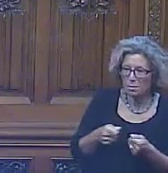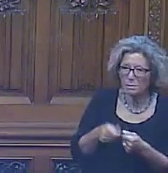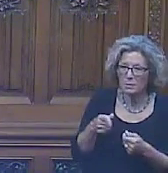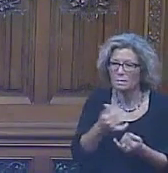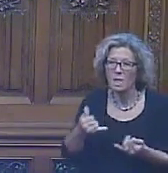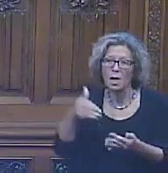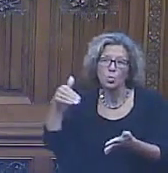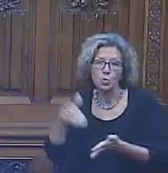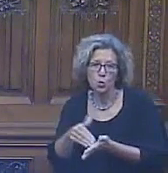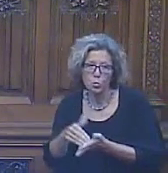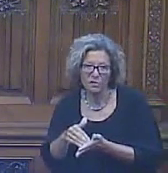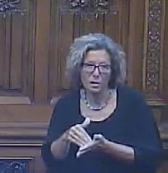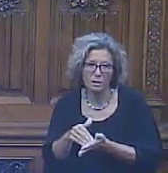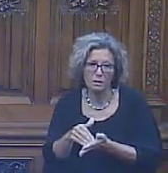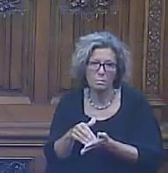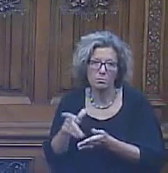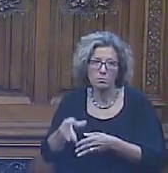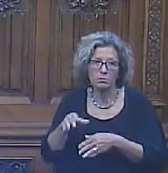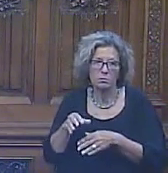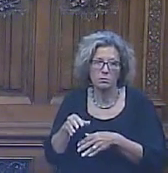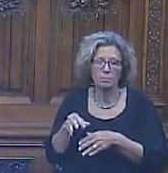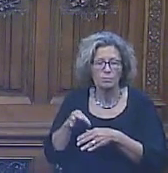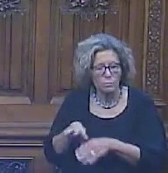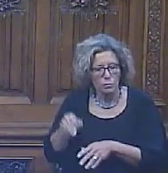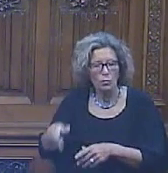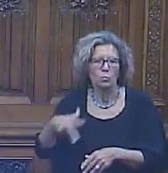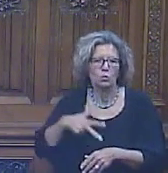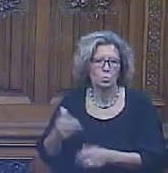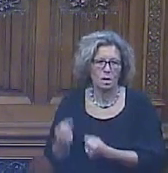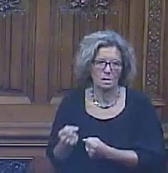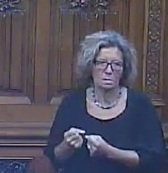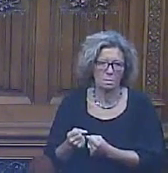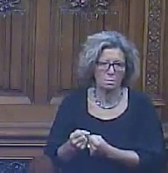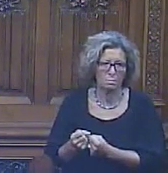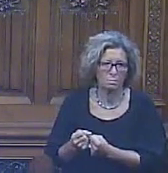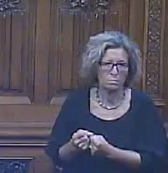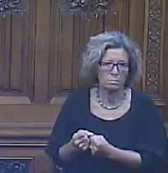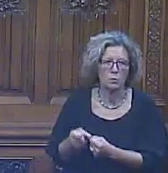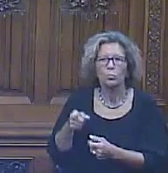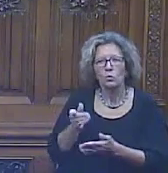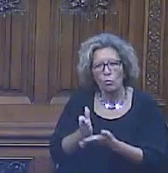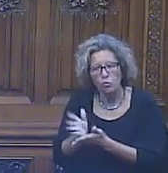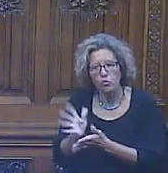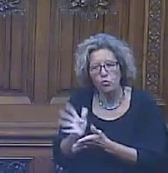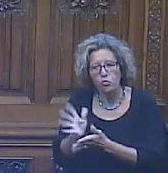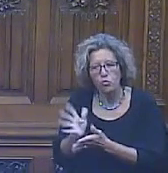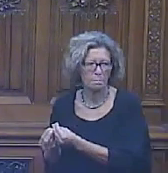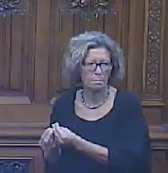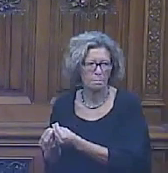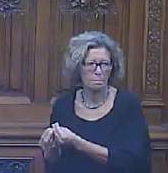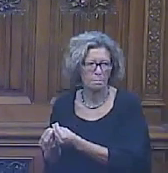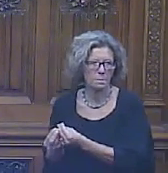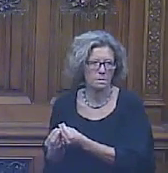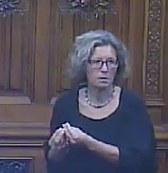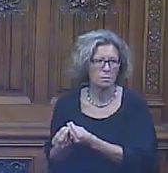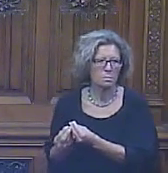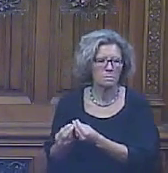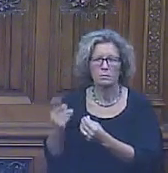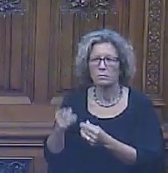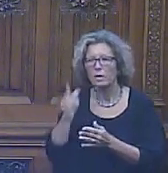die notwendig sind für soziale Sicherheit und für das Miteinander, von der